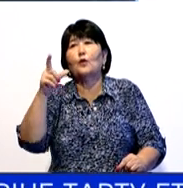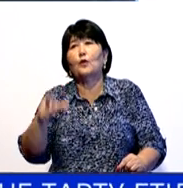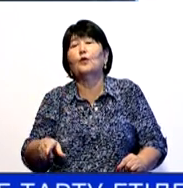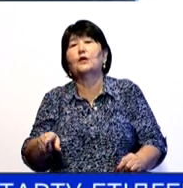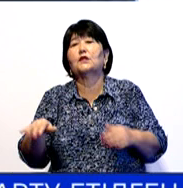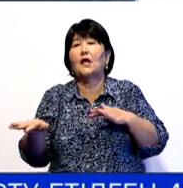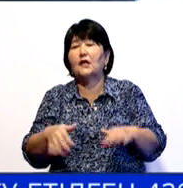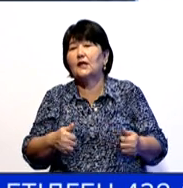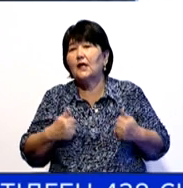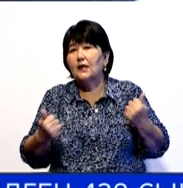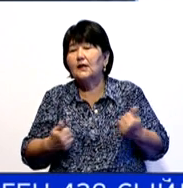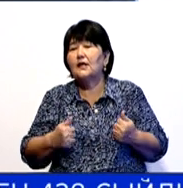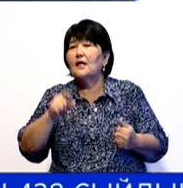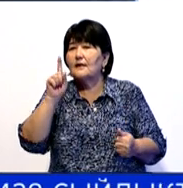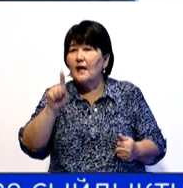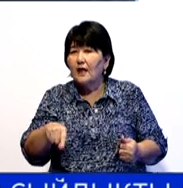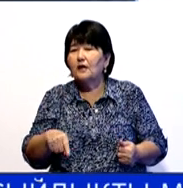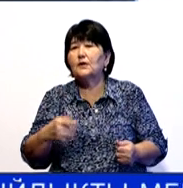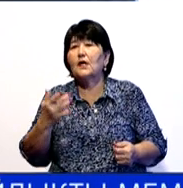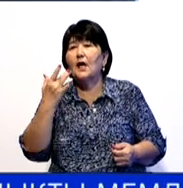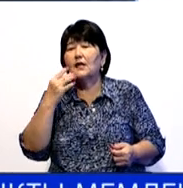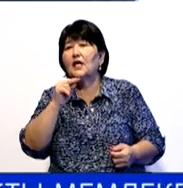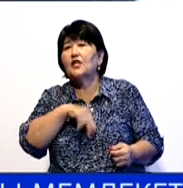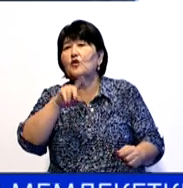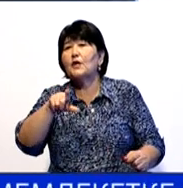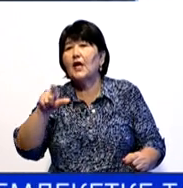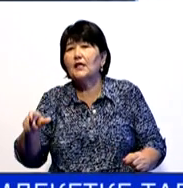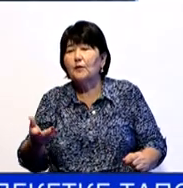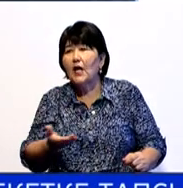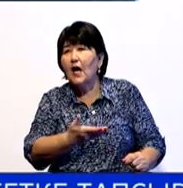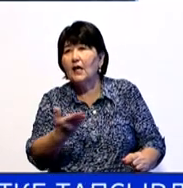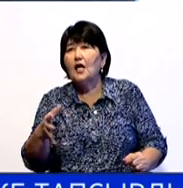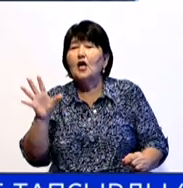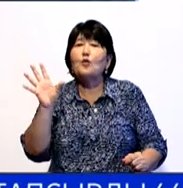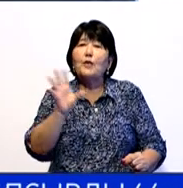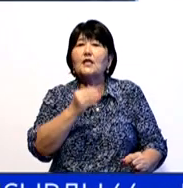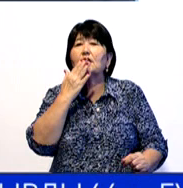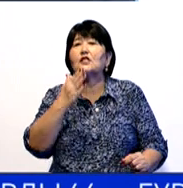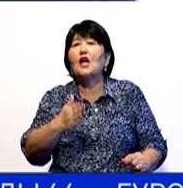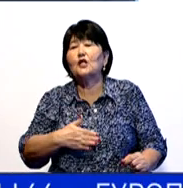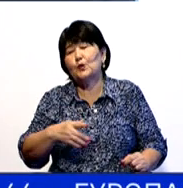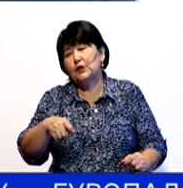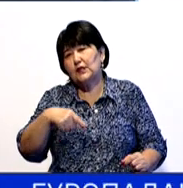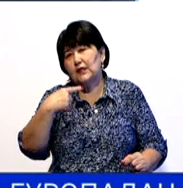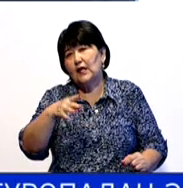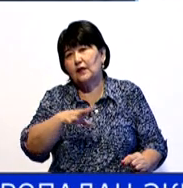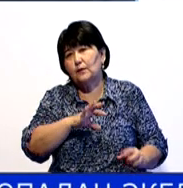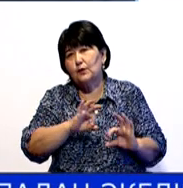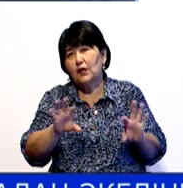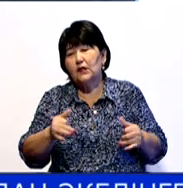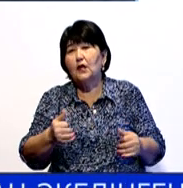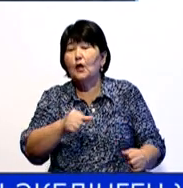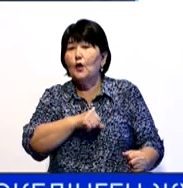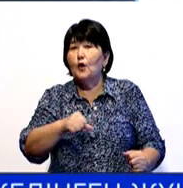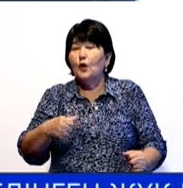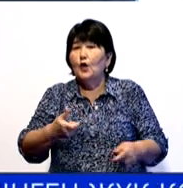тынымсыздығын, талапшылдығын, әсіресе еңбек адамдарын барынша жақсы көретін, тілге тиек етіп отыратын. Өзі